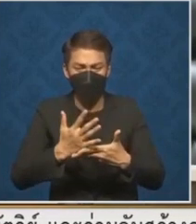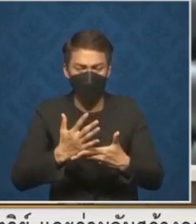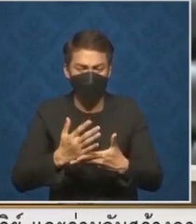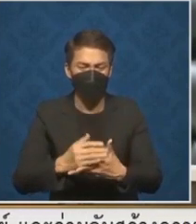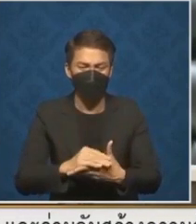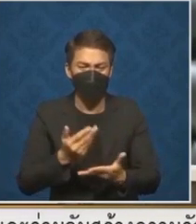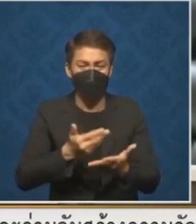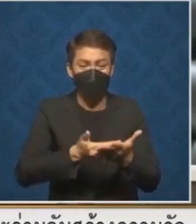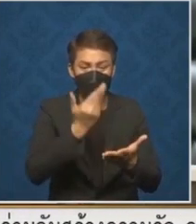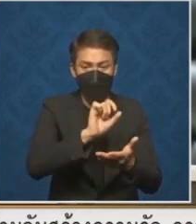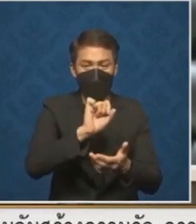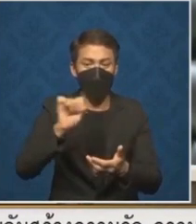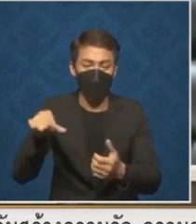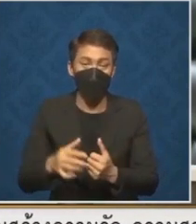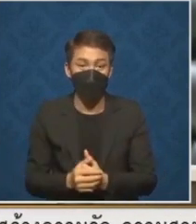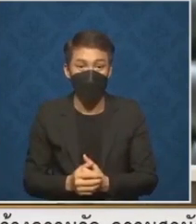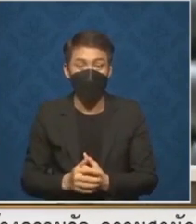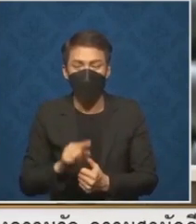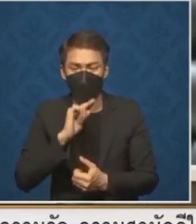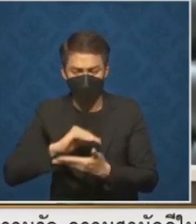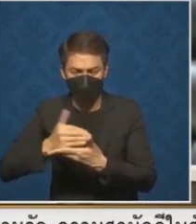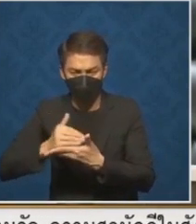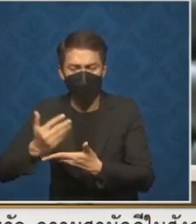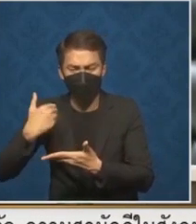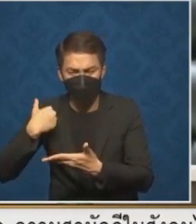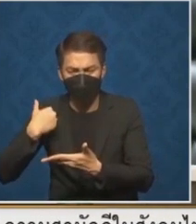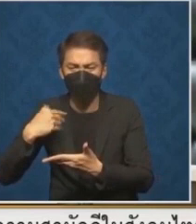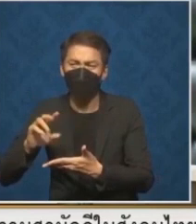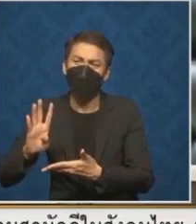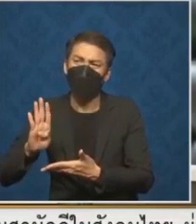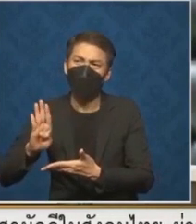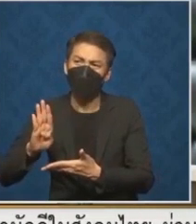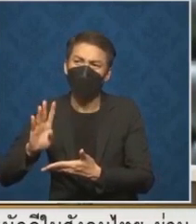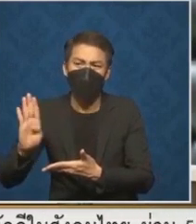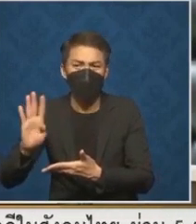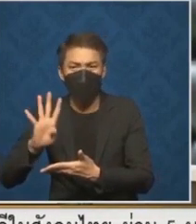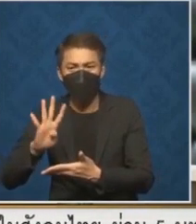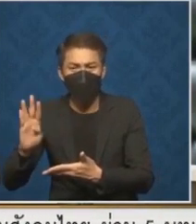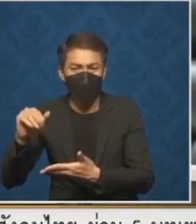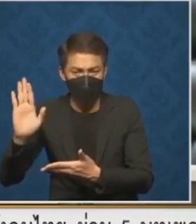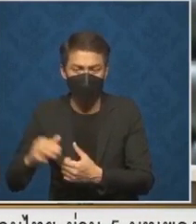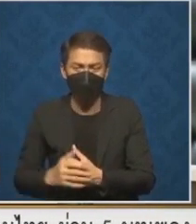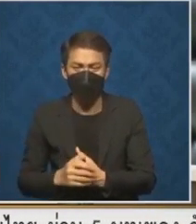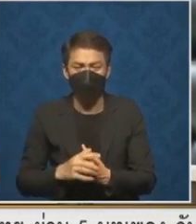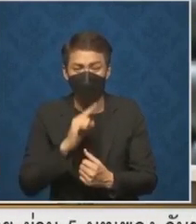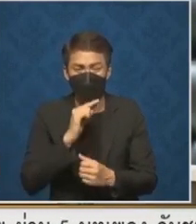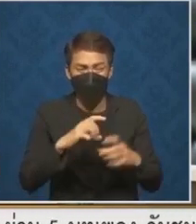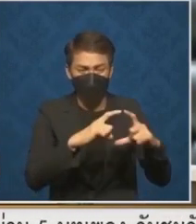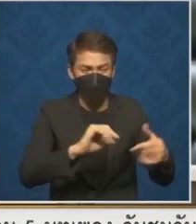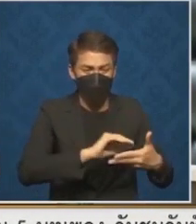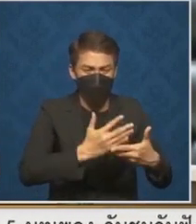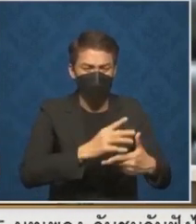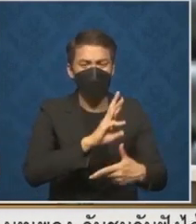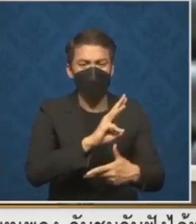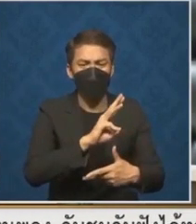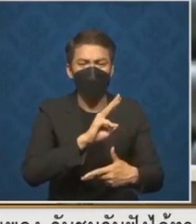สวประชาชนทวไปทมบาทเล็ที่ก็ไม่ถึง 4 บาท หรอประมาณ 4 บาทจนแล้วยังถูกโงสรางพนฐาน